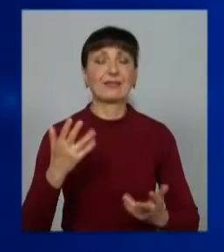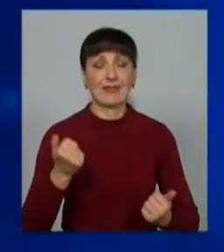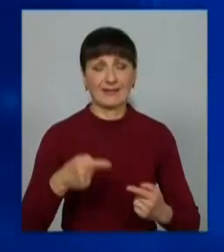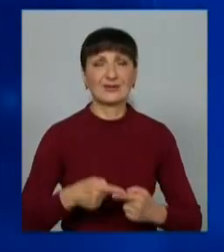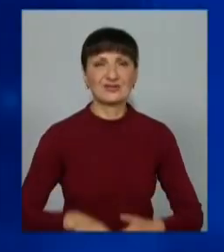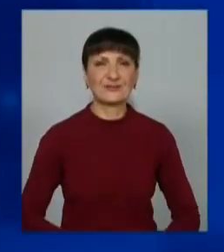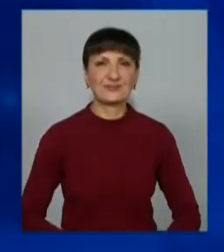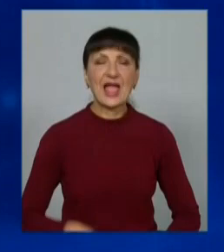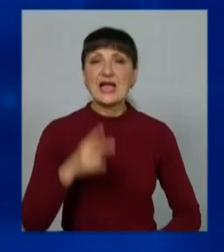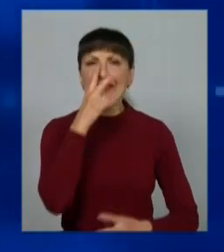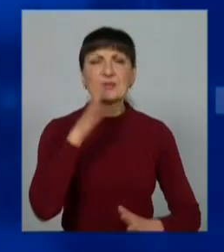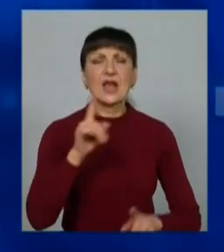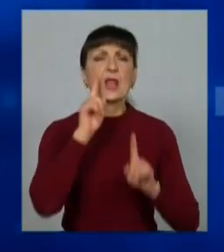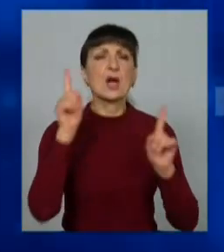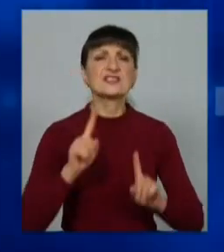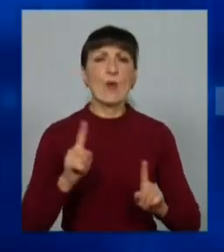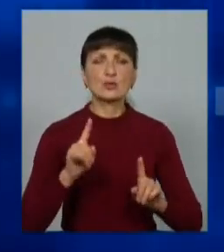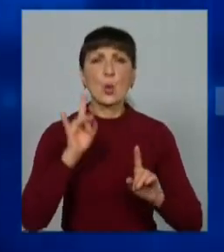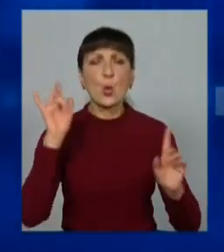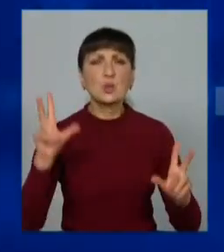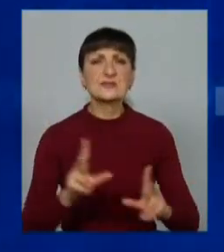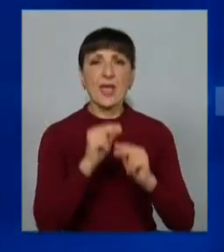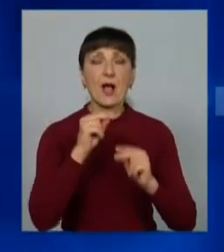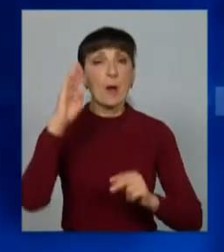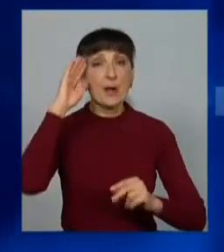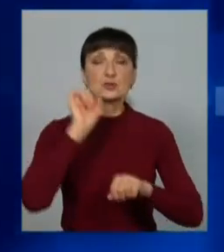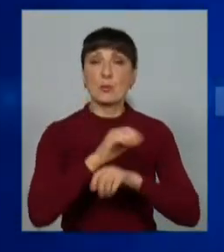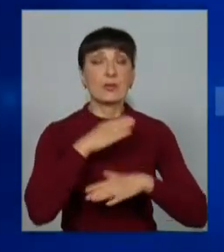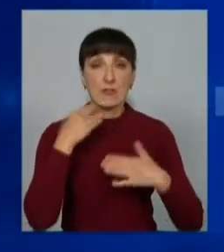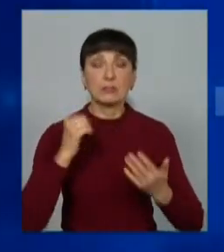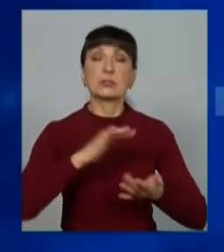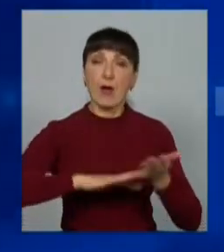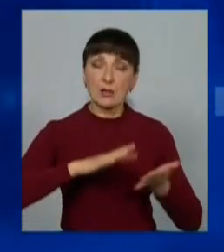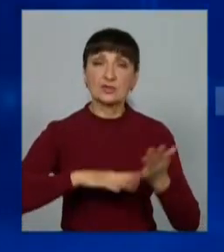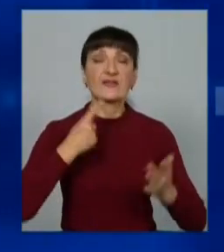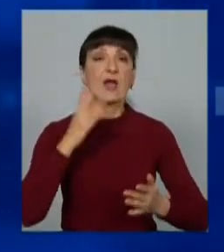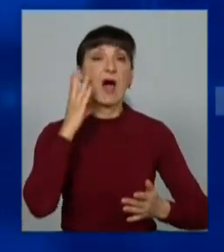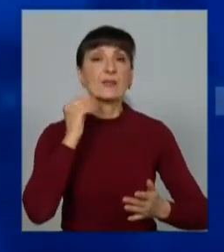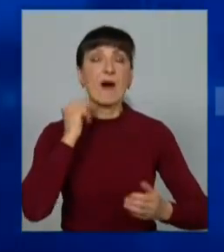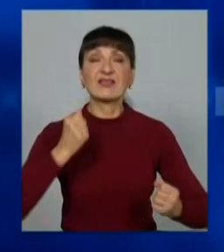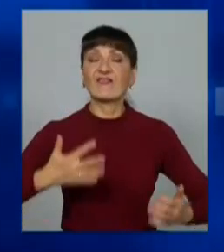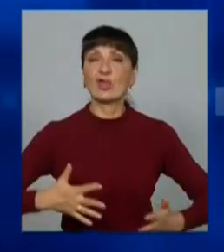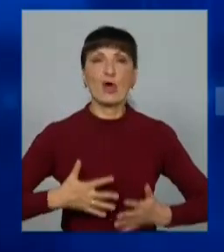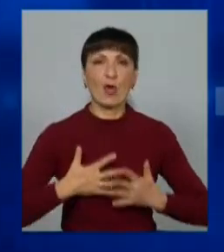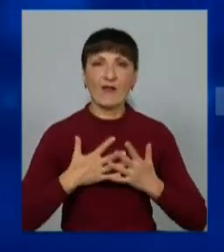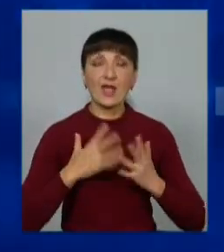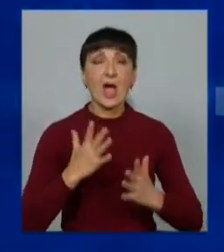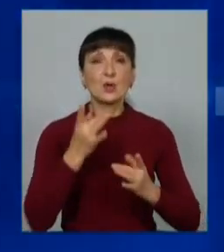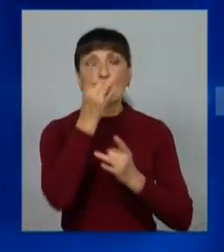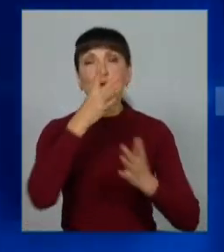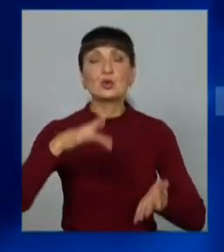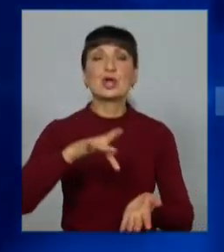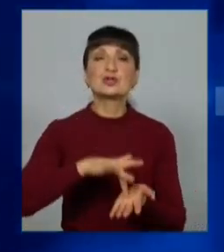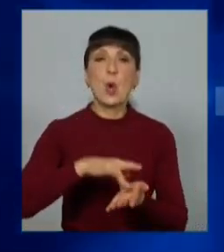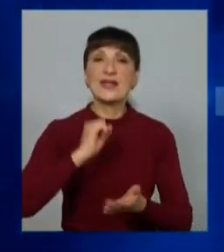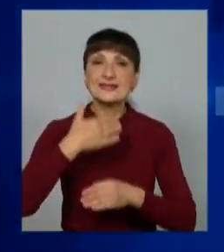Правильно. Несмотря на головокружительный успех, ребята останавливаться не намерены. Говорят, Алматы вдохновляет. Ведь это не только культурная столица,